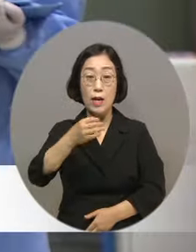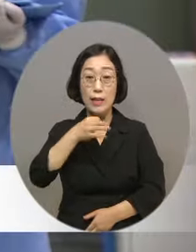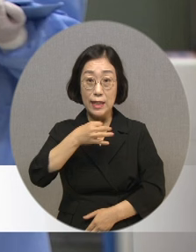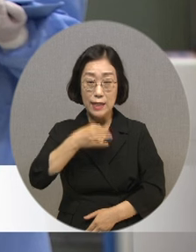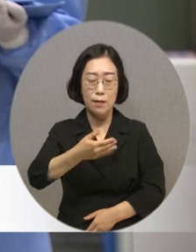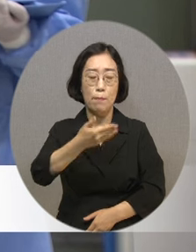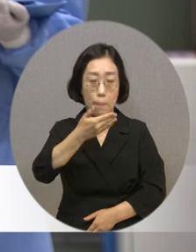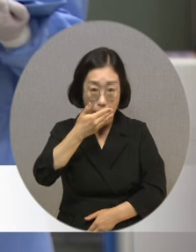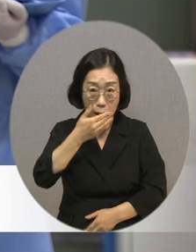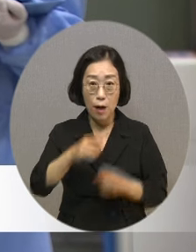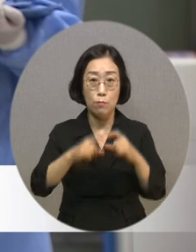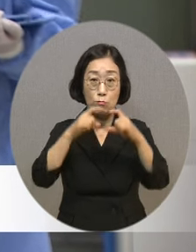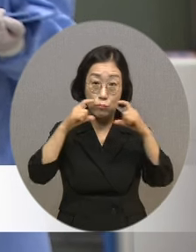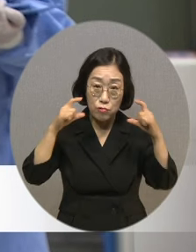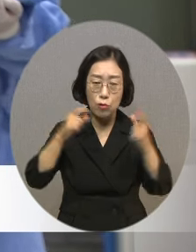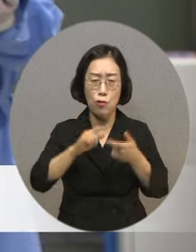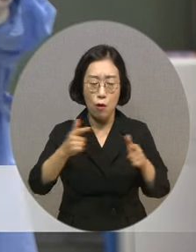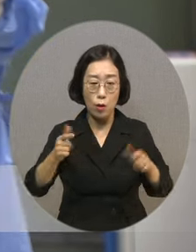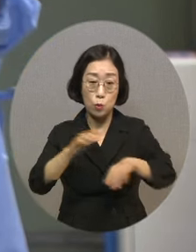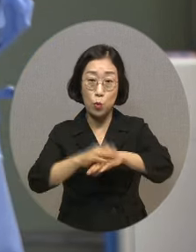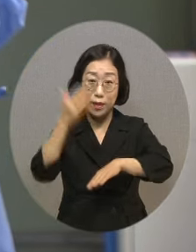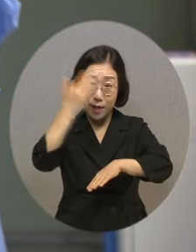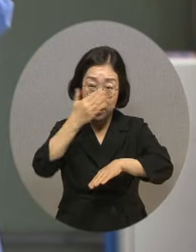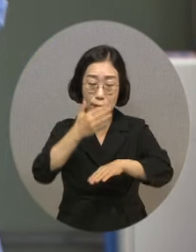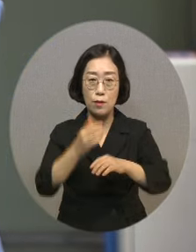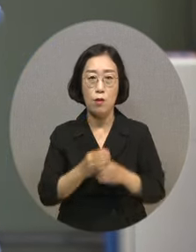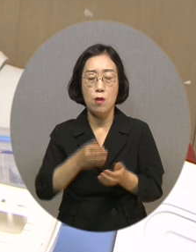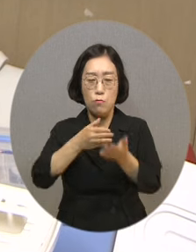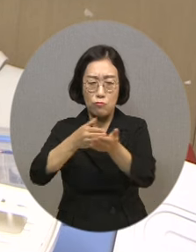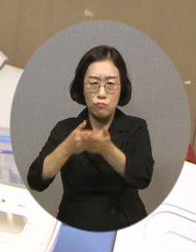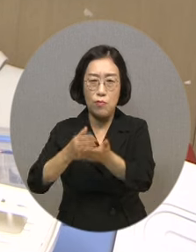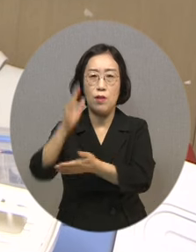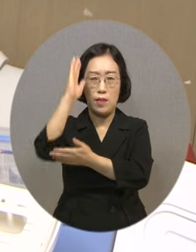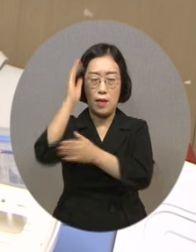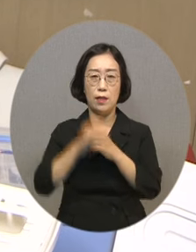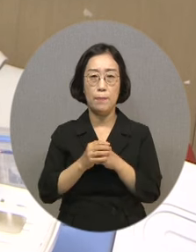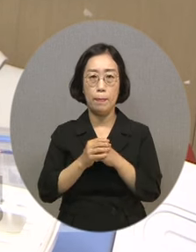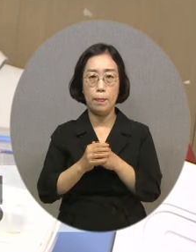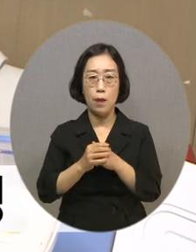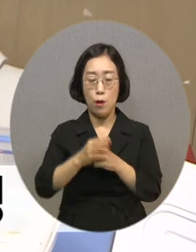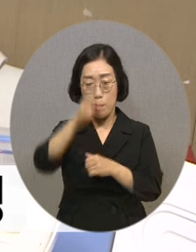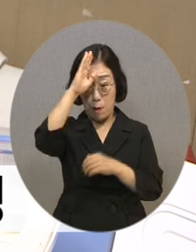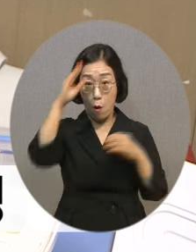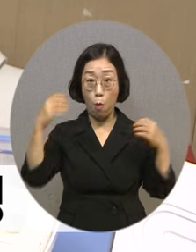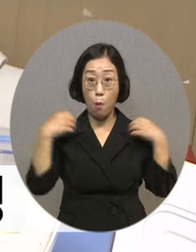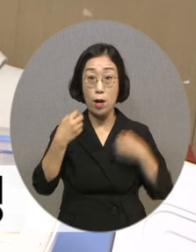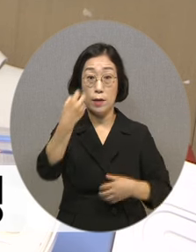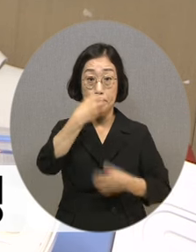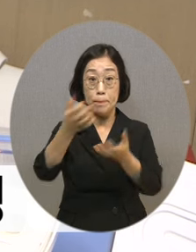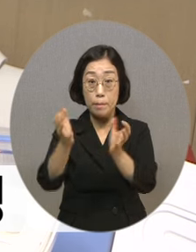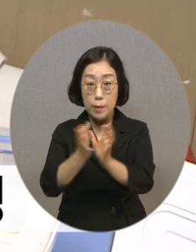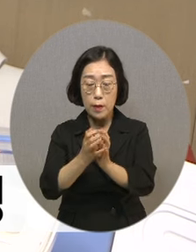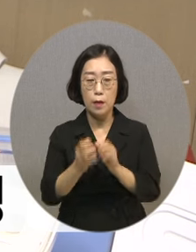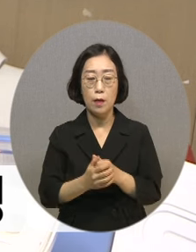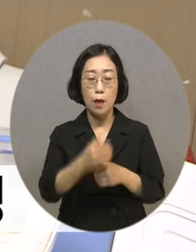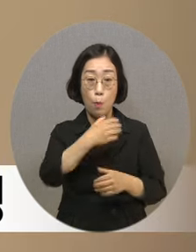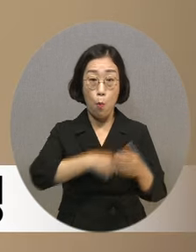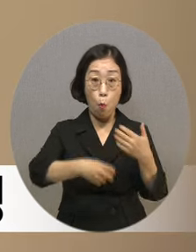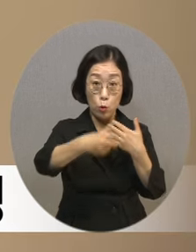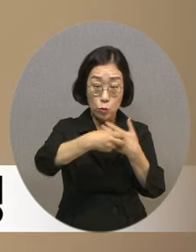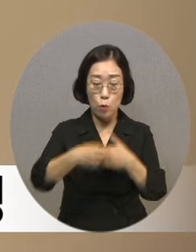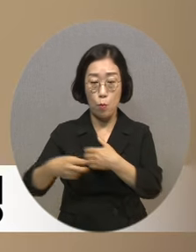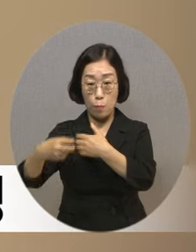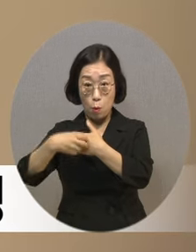등 예방수칙을 준수할 것을 당부했습니다. 질병청은 지난달 시도 보건소와 병원, 약국에